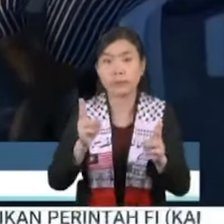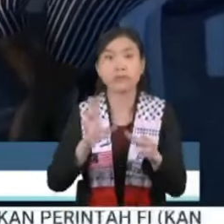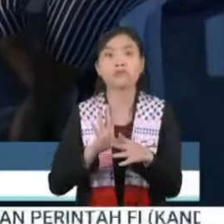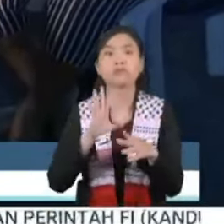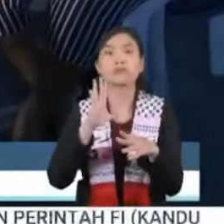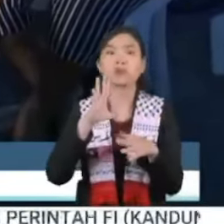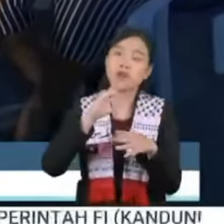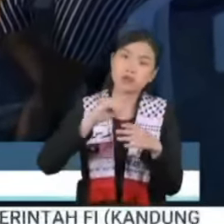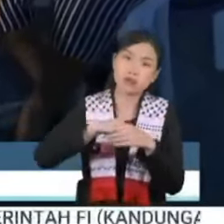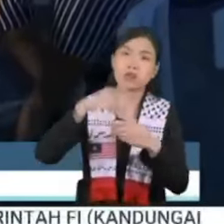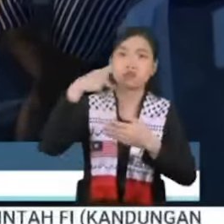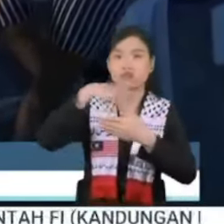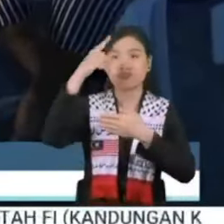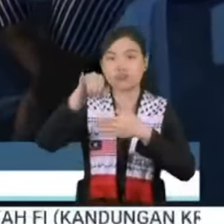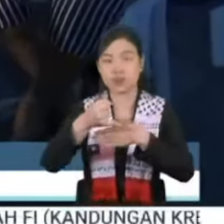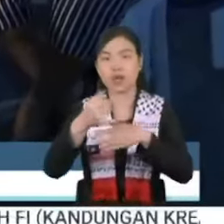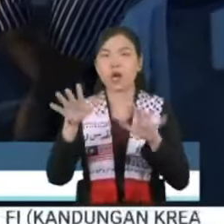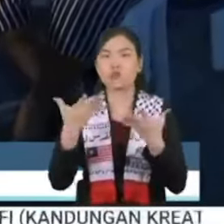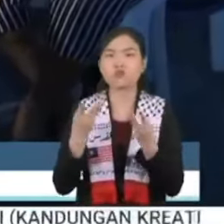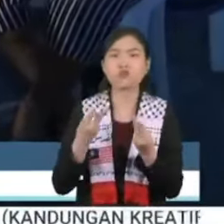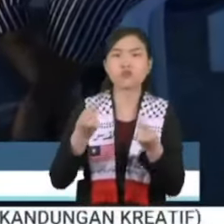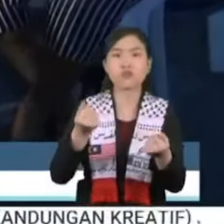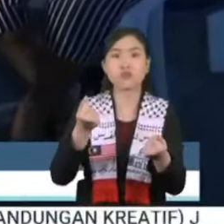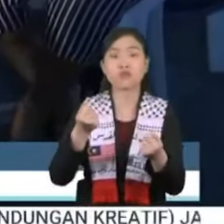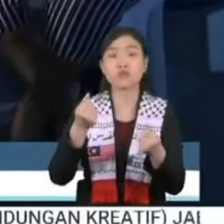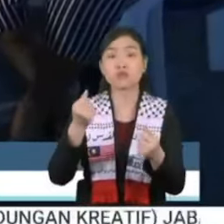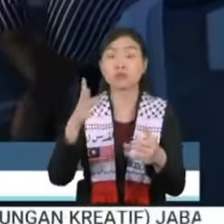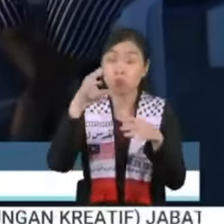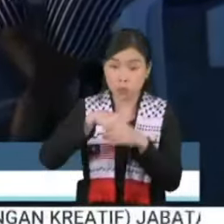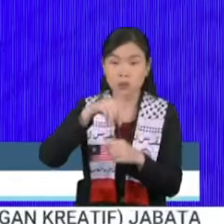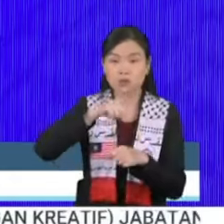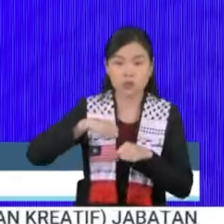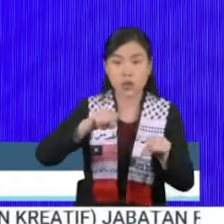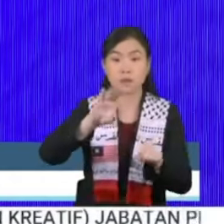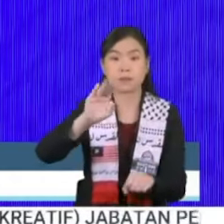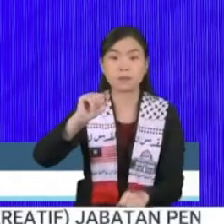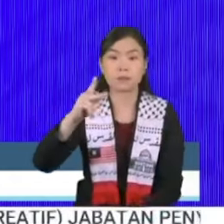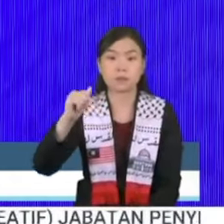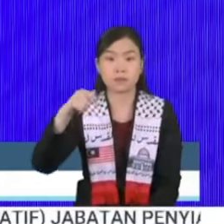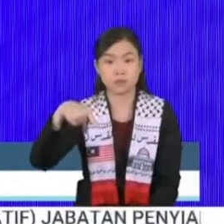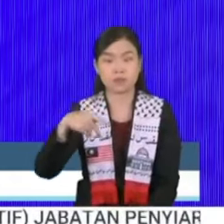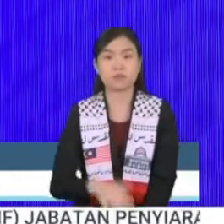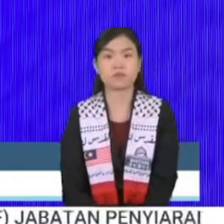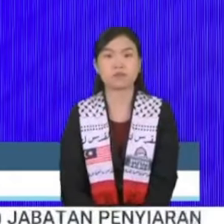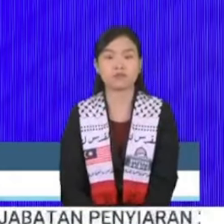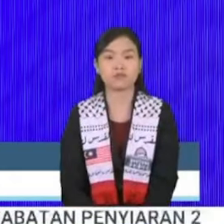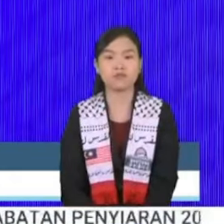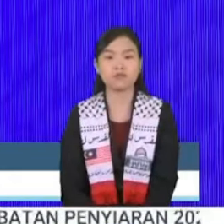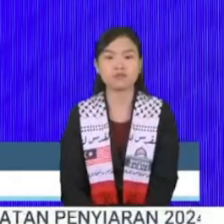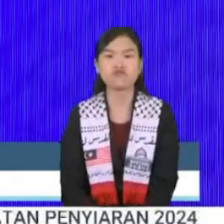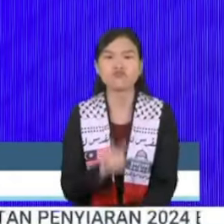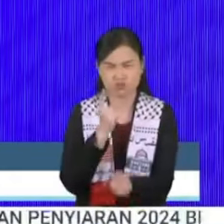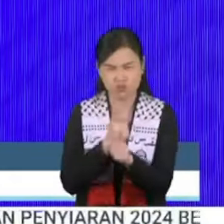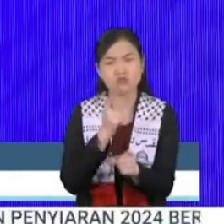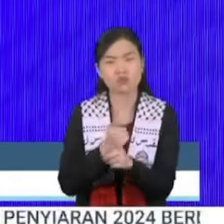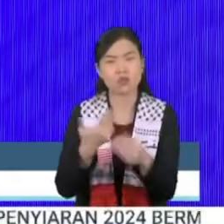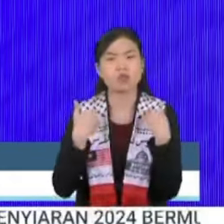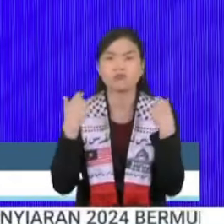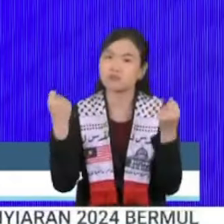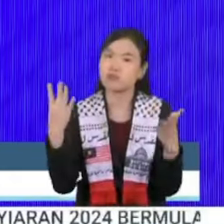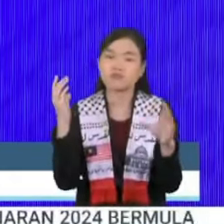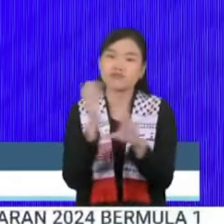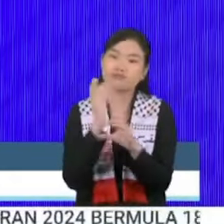dalam menangani masalah terbabit termasuk di Sungai Bakap. Memang ada banyak cabaran menguruskan